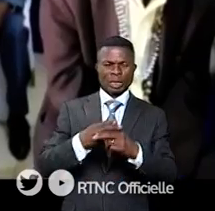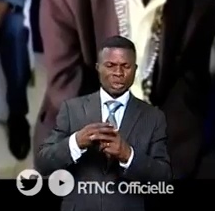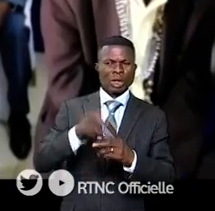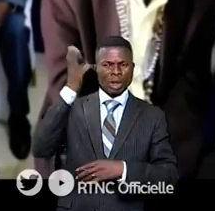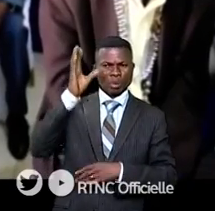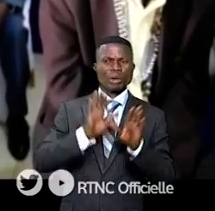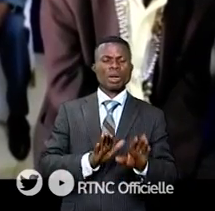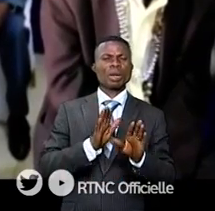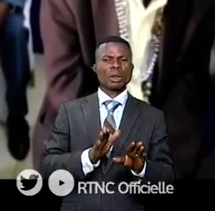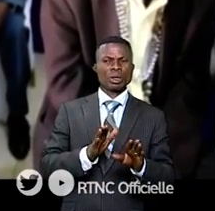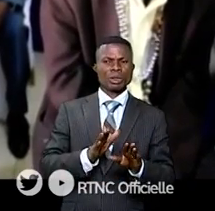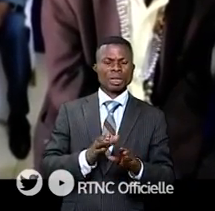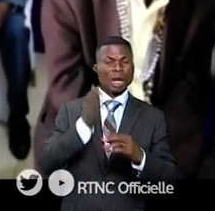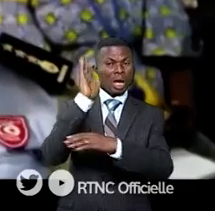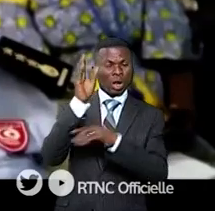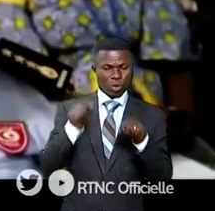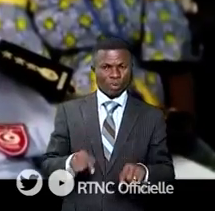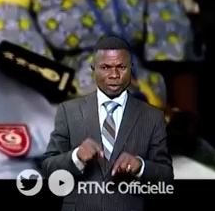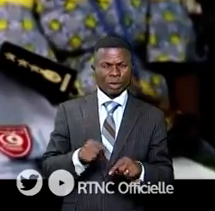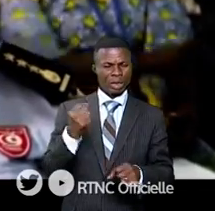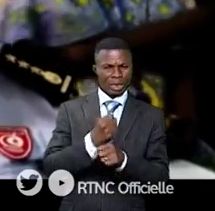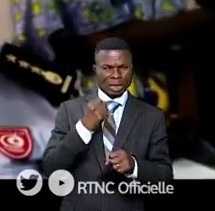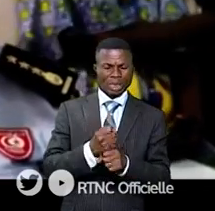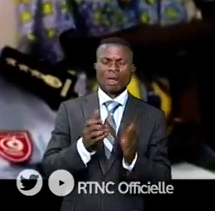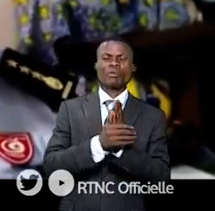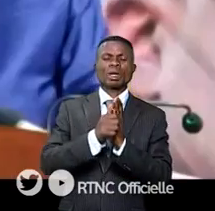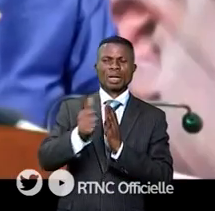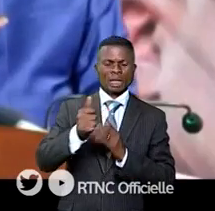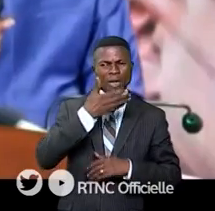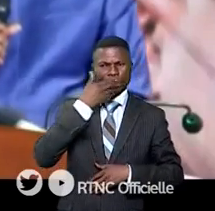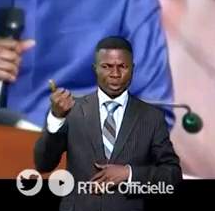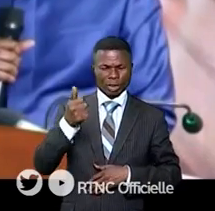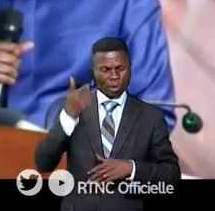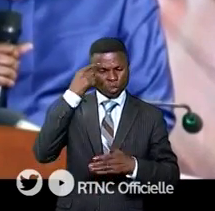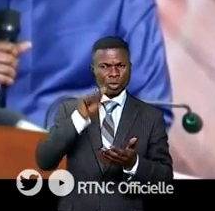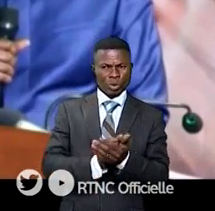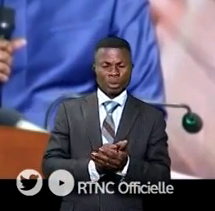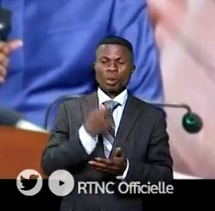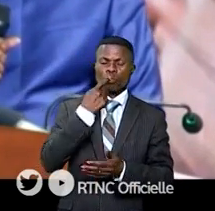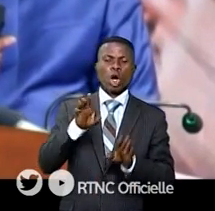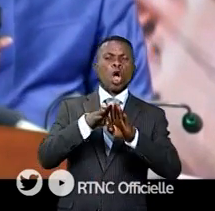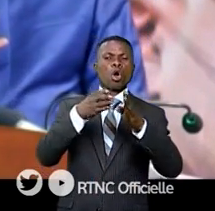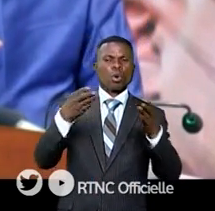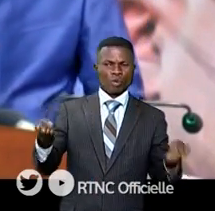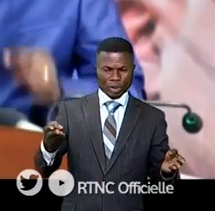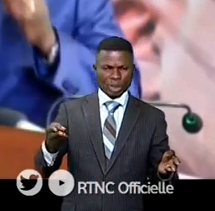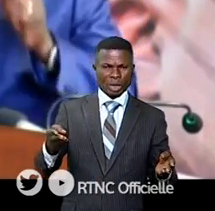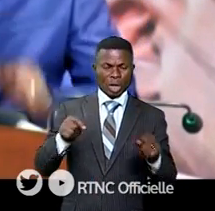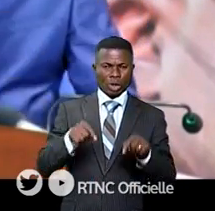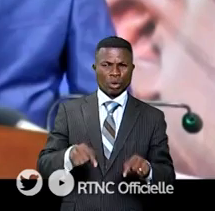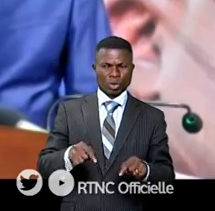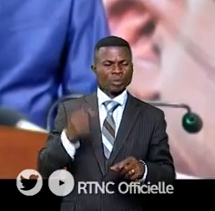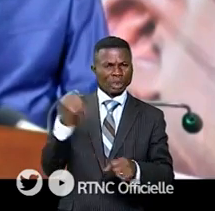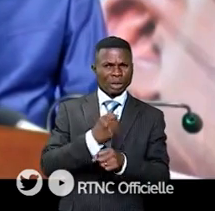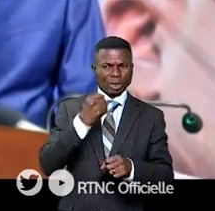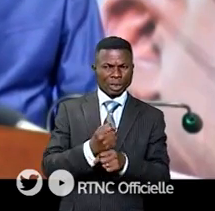attend de cette conférence un travail de qualité. Sur ce, je déclare ouvert les